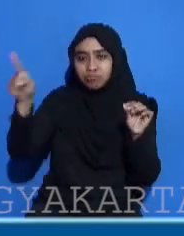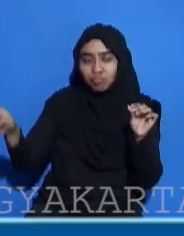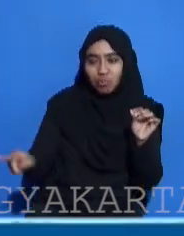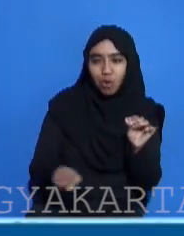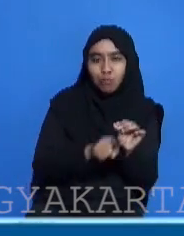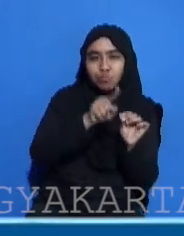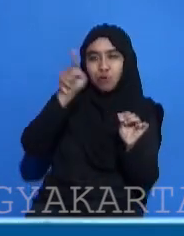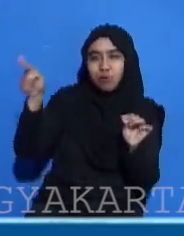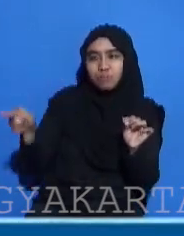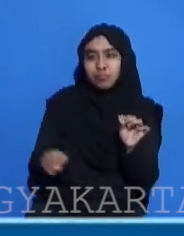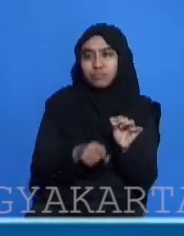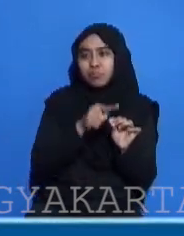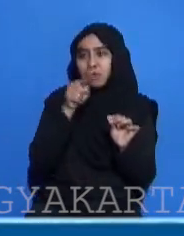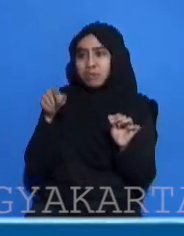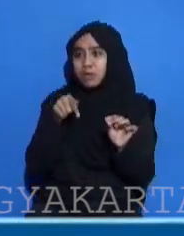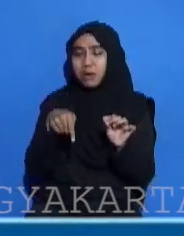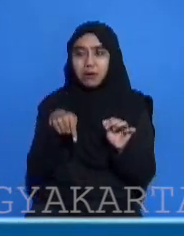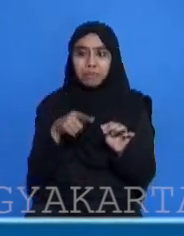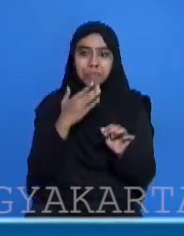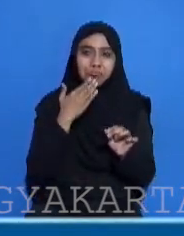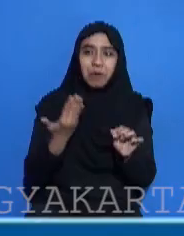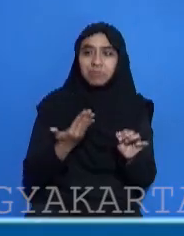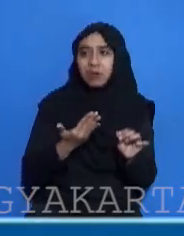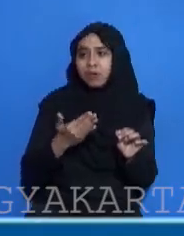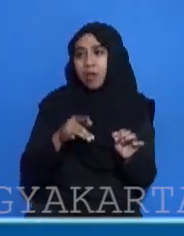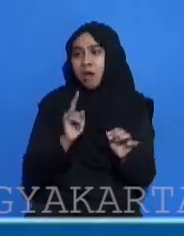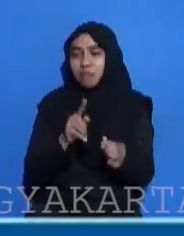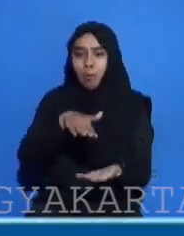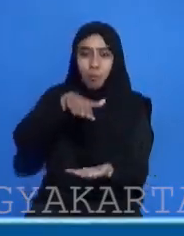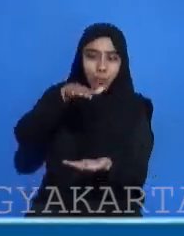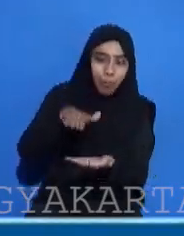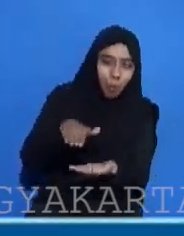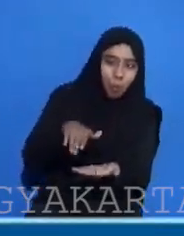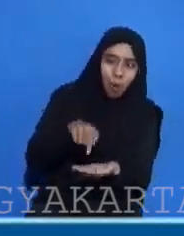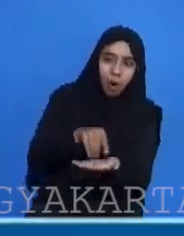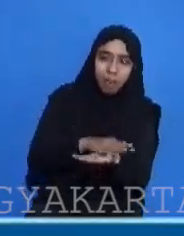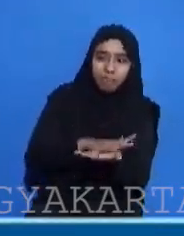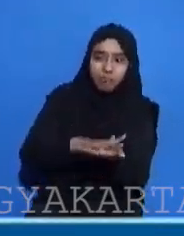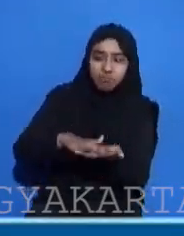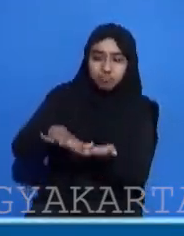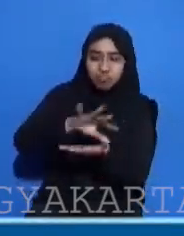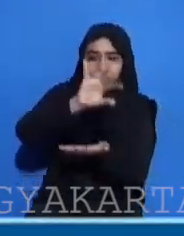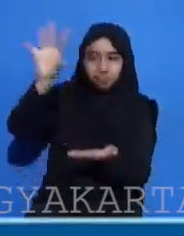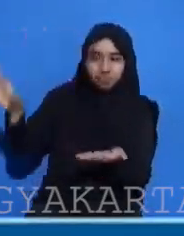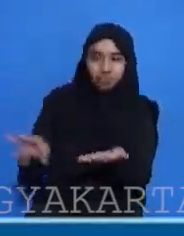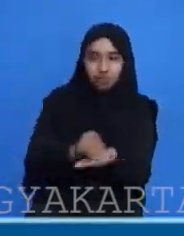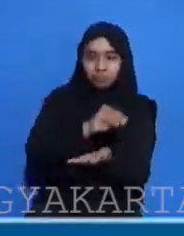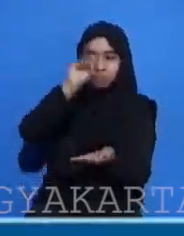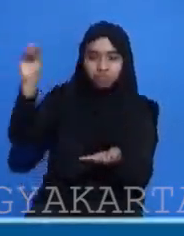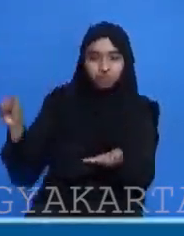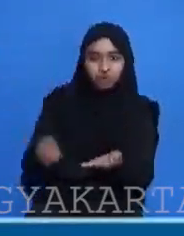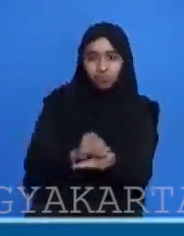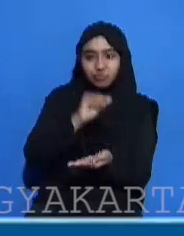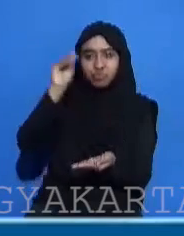sirkulasi meniko endapan pakansa ketumut muter Malih sistem sirkulasi